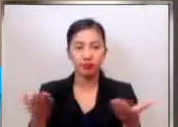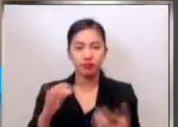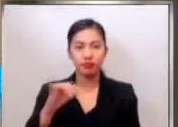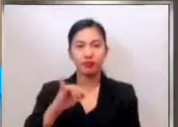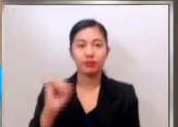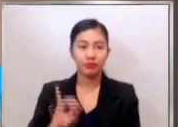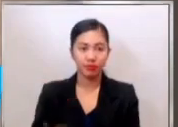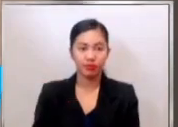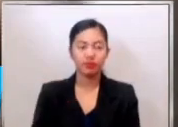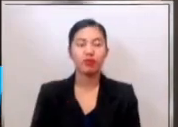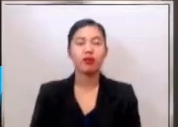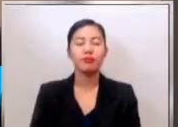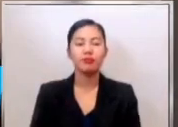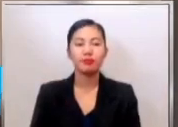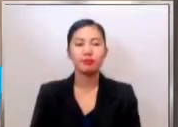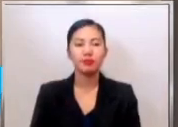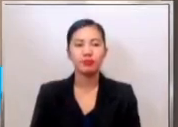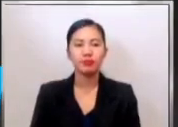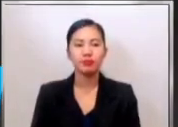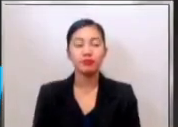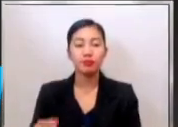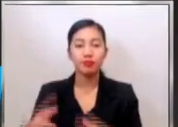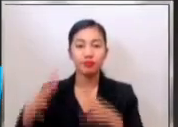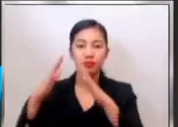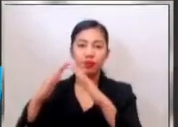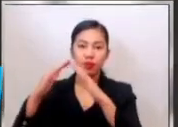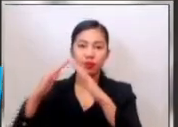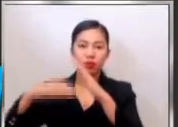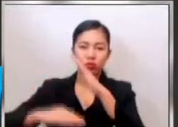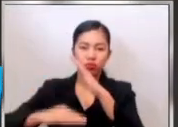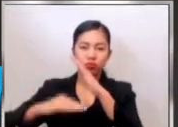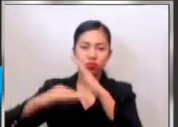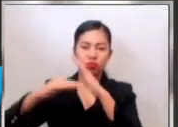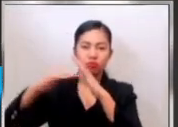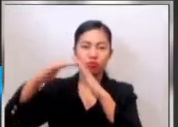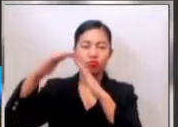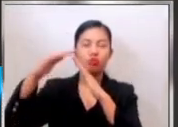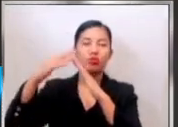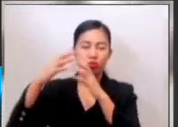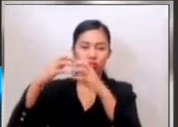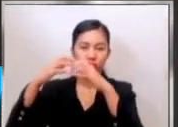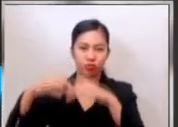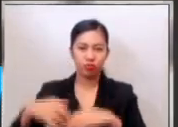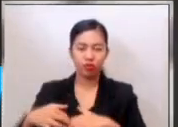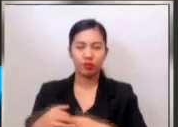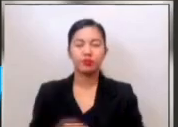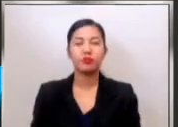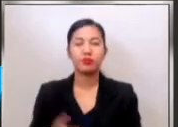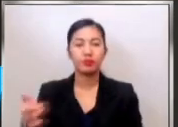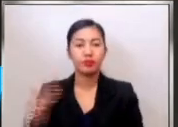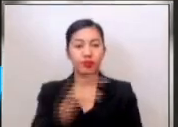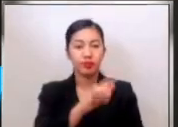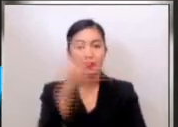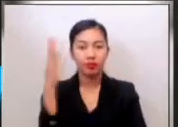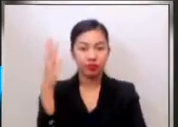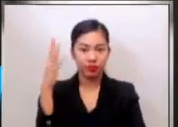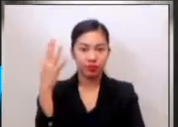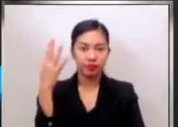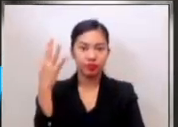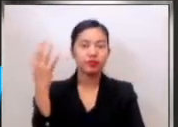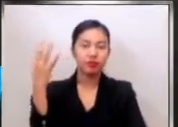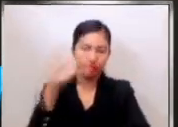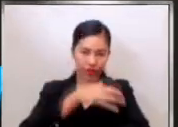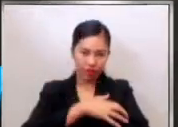ang bahay hanggang sa bubong na lang nito ang kita. Bago natangay ang bahay, isang puno ng manggamuna ang natumba at inanod din. Ayon